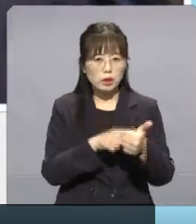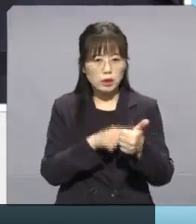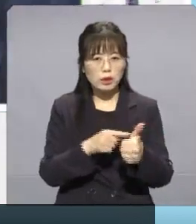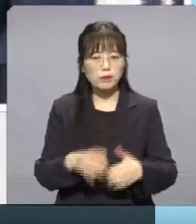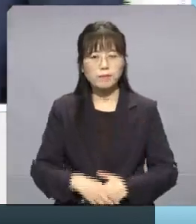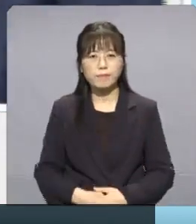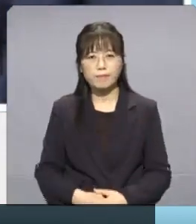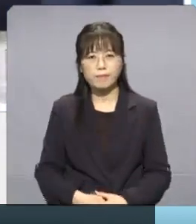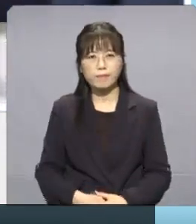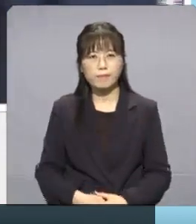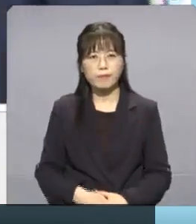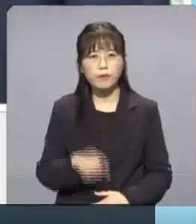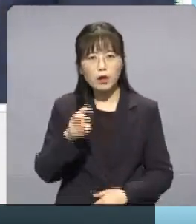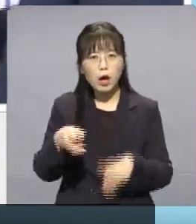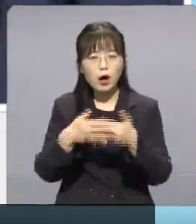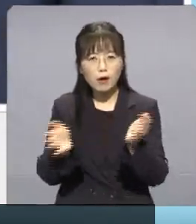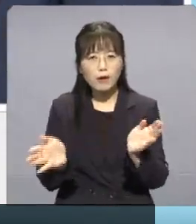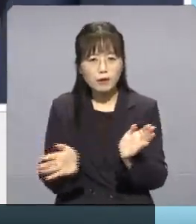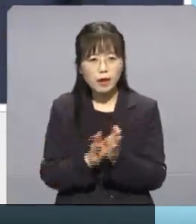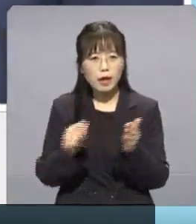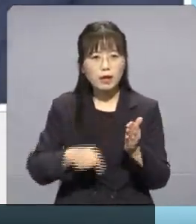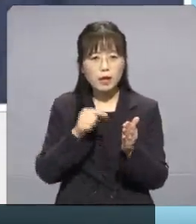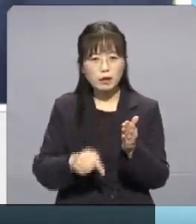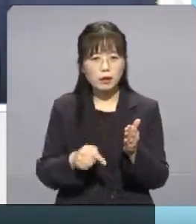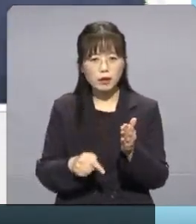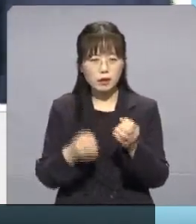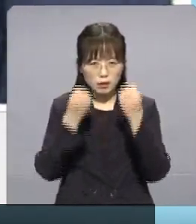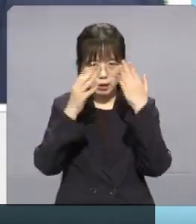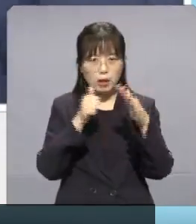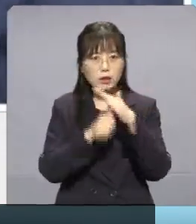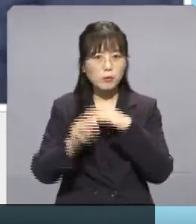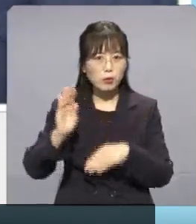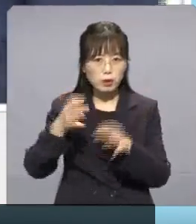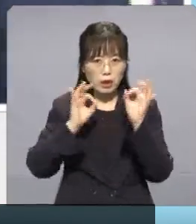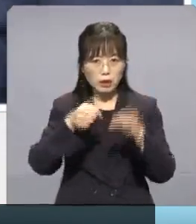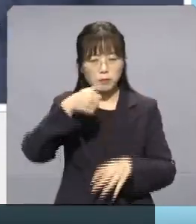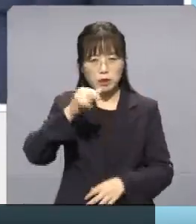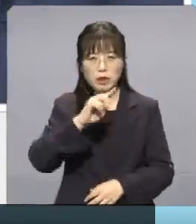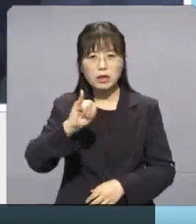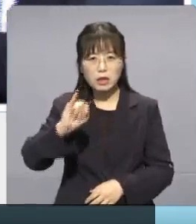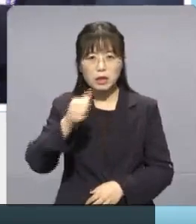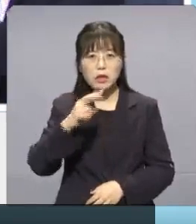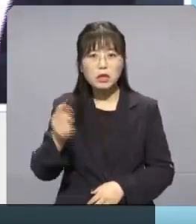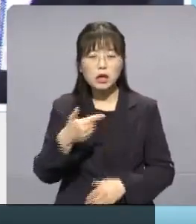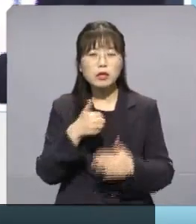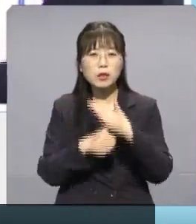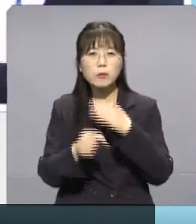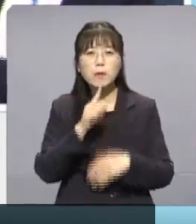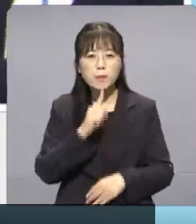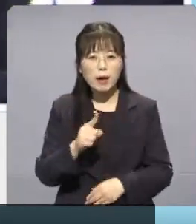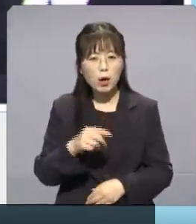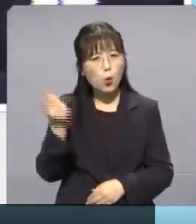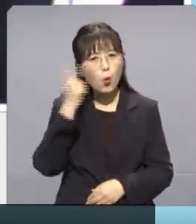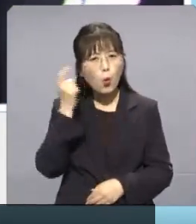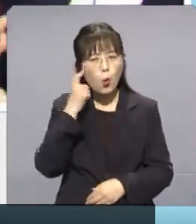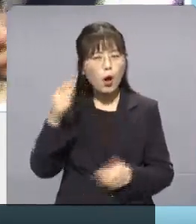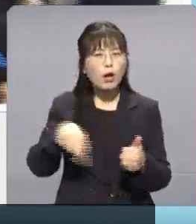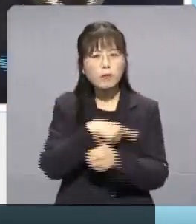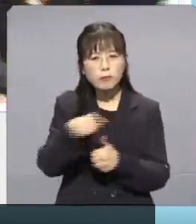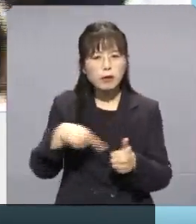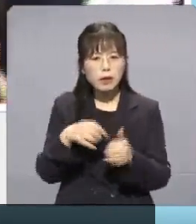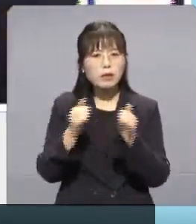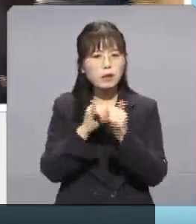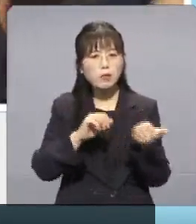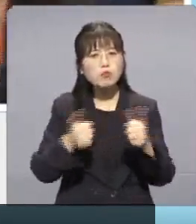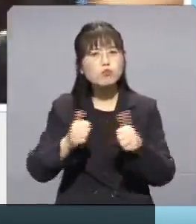당장 지금 여당에서이 새 대표가 된 김기현 대표도 또 한마디 했죠 이거 왜 자꾸 주변에서